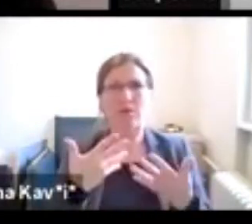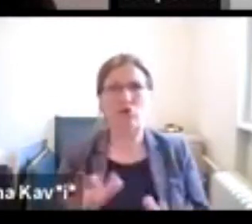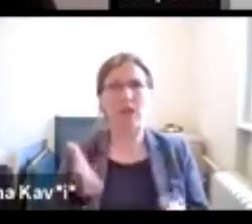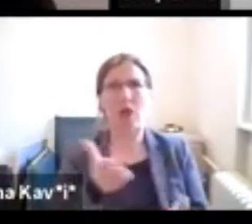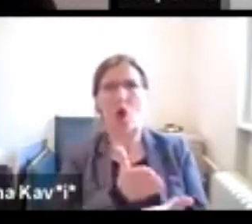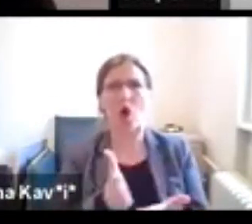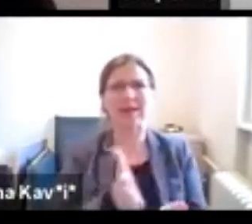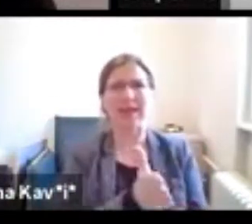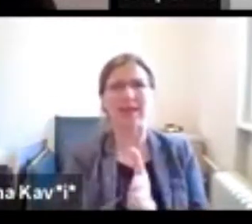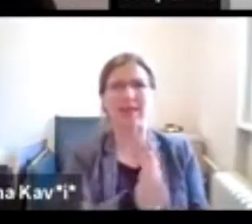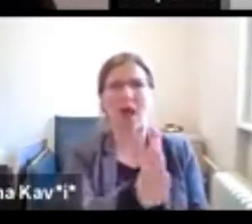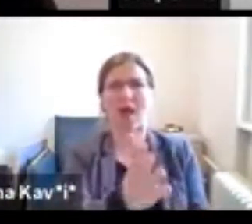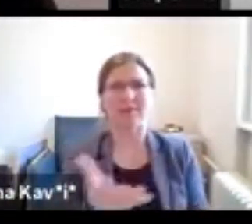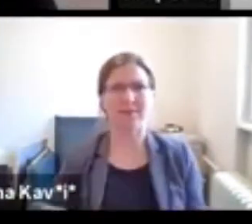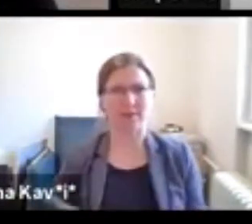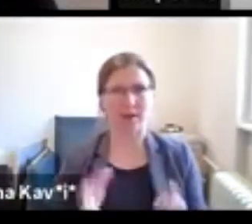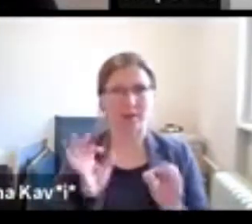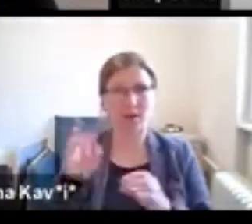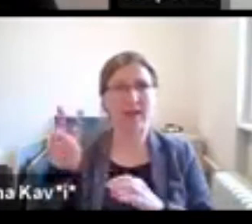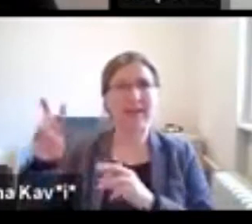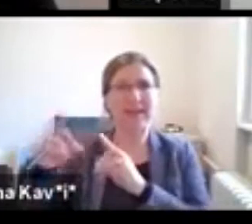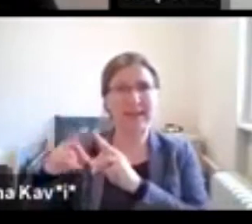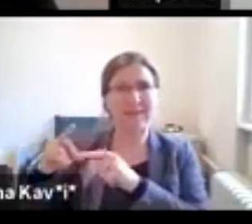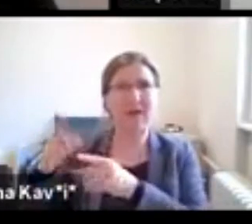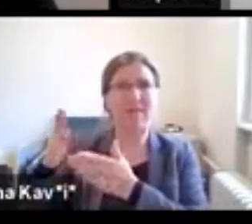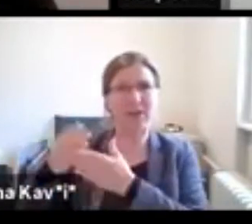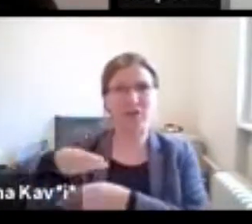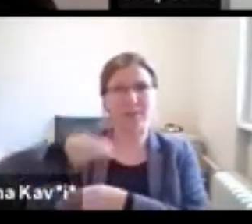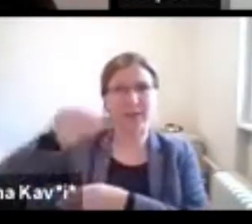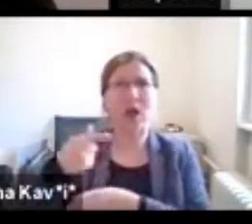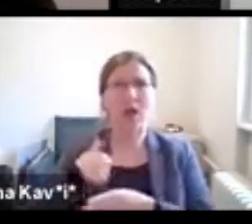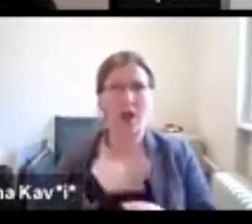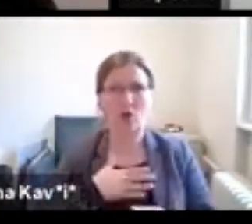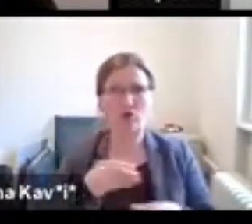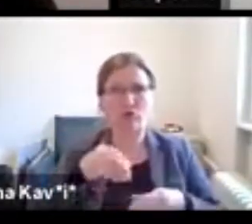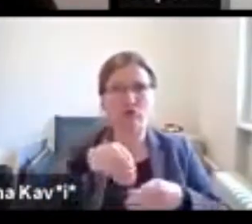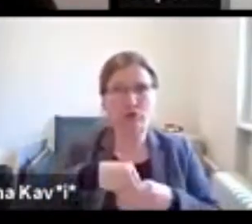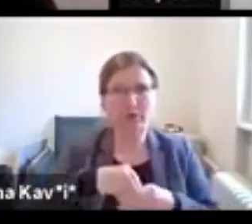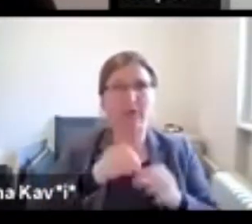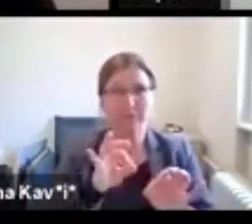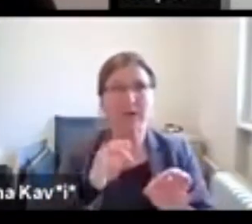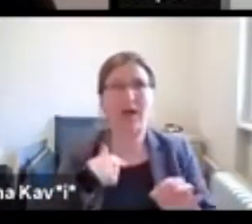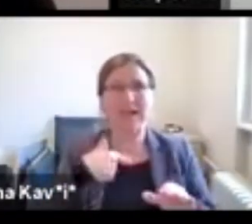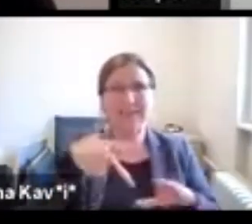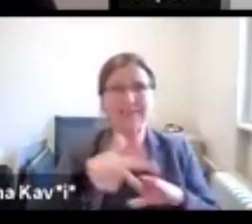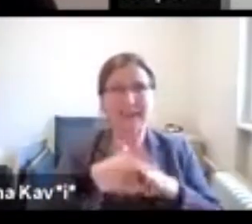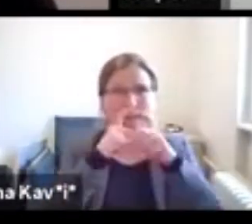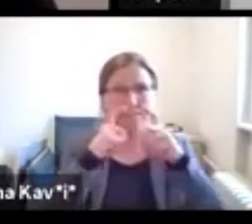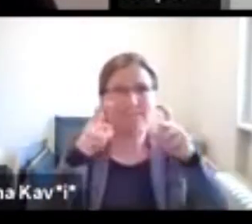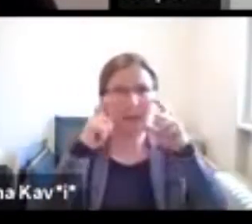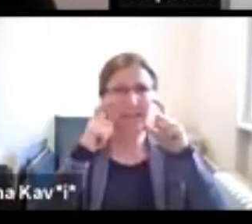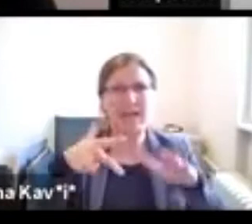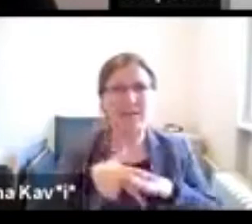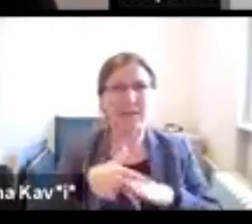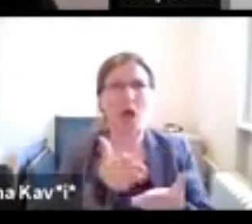govorila, ti zapravo imaš i tu smetnju orijentacije. Ono što ću vam govoriti o COVID-u je, on se